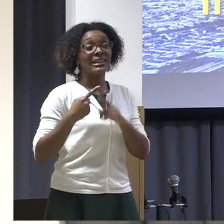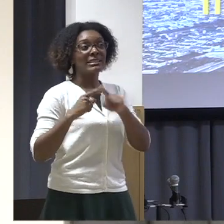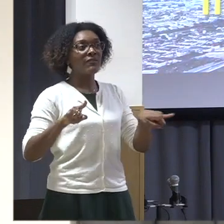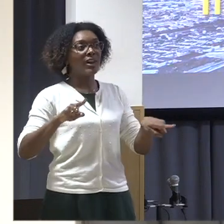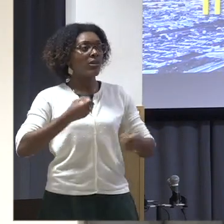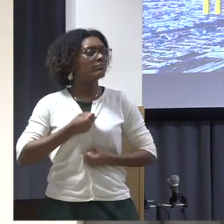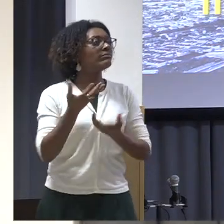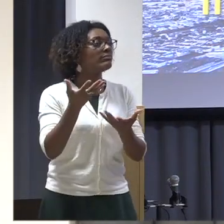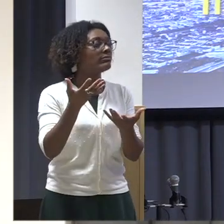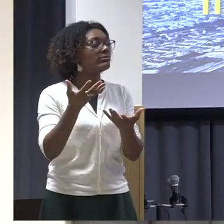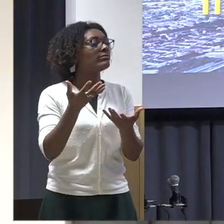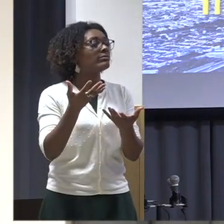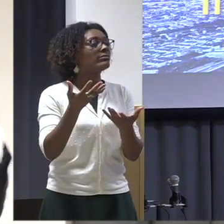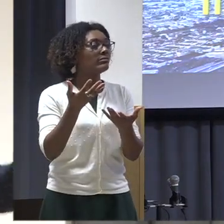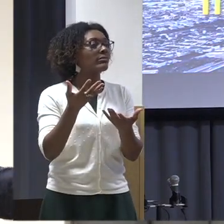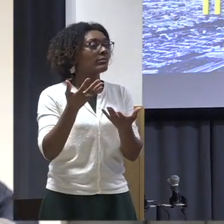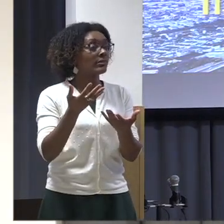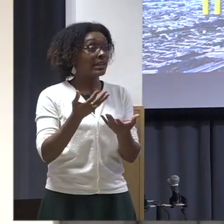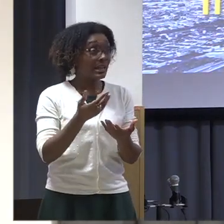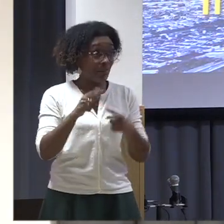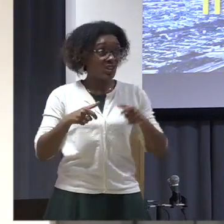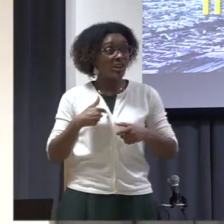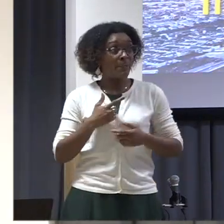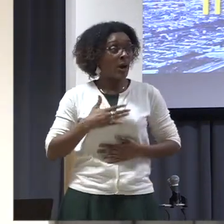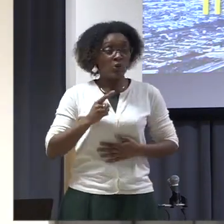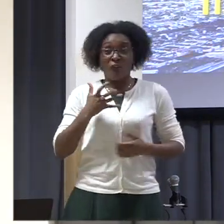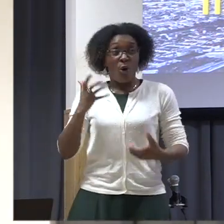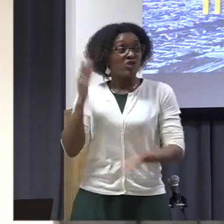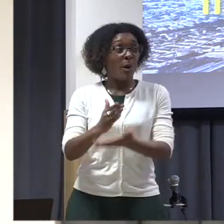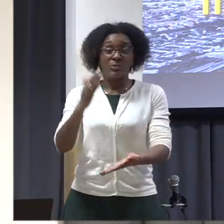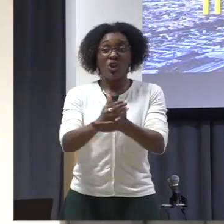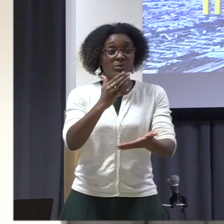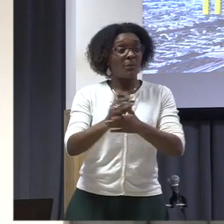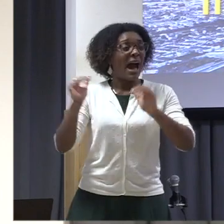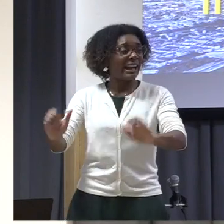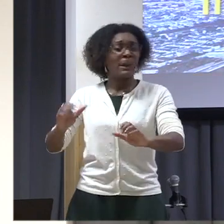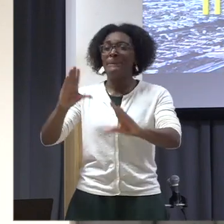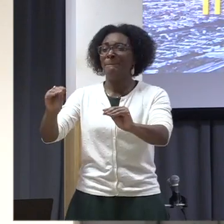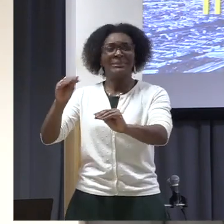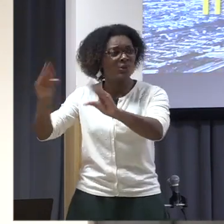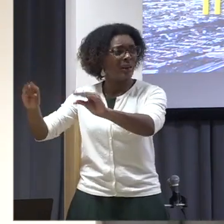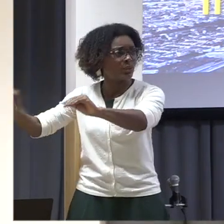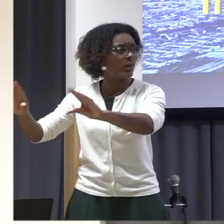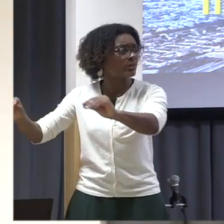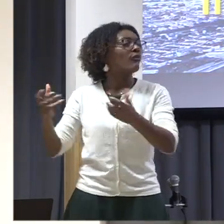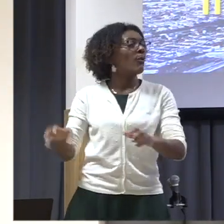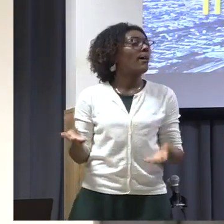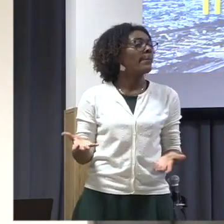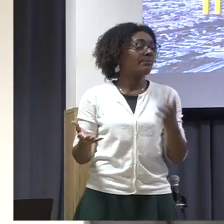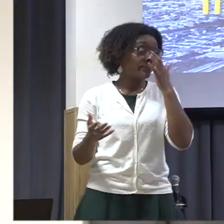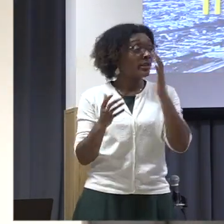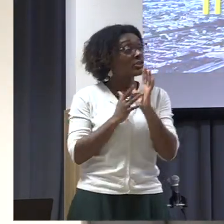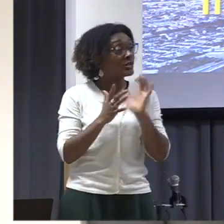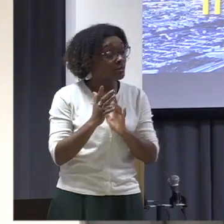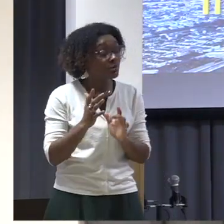il faut tout faire pour arrêter ces gens et vous rappeler que lorsque le seigneur a rencontré chacun de ces